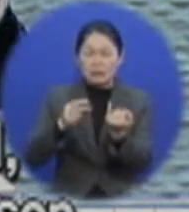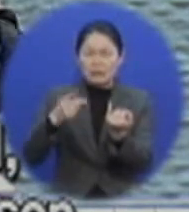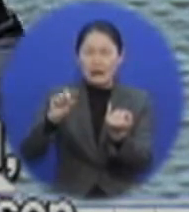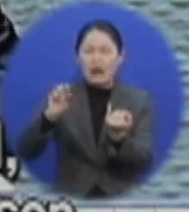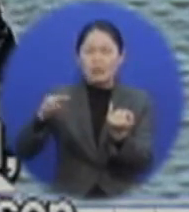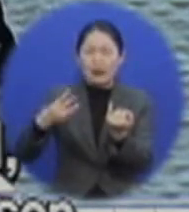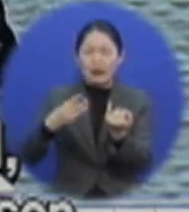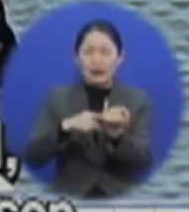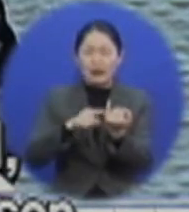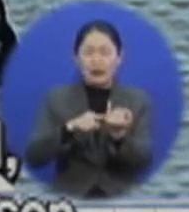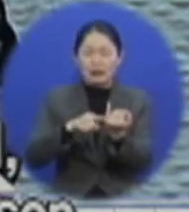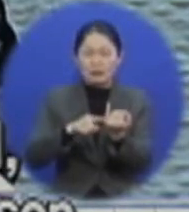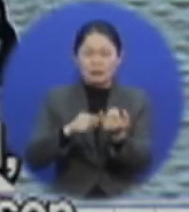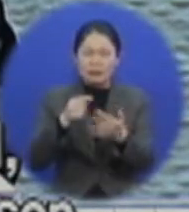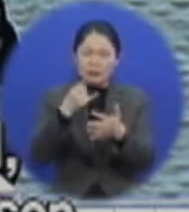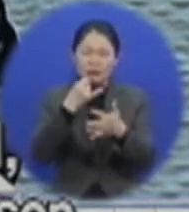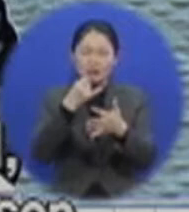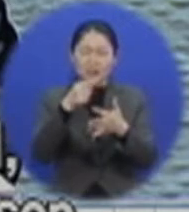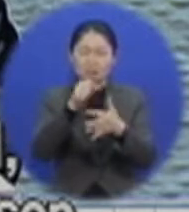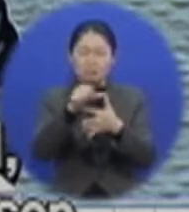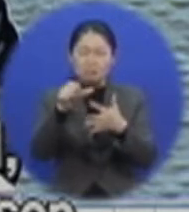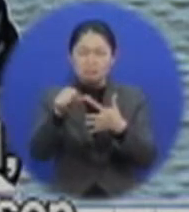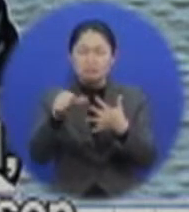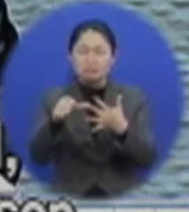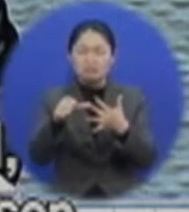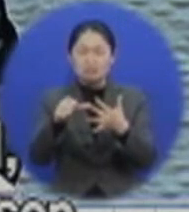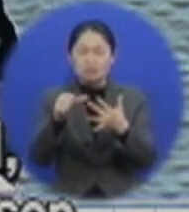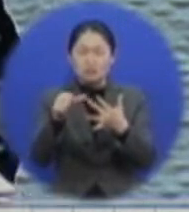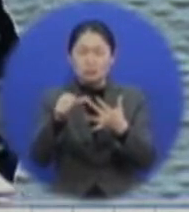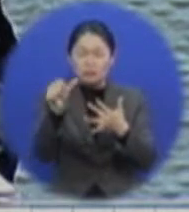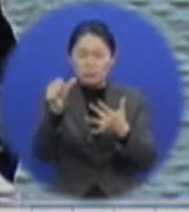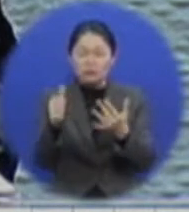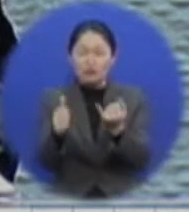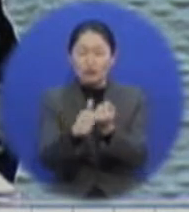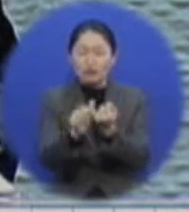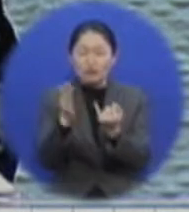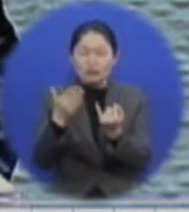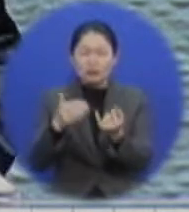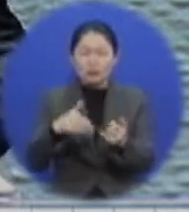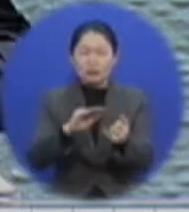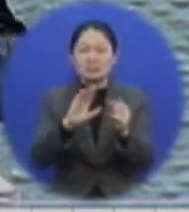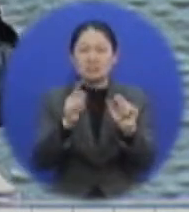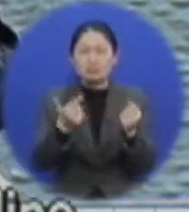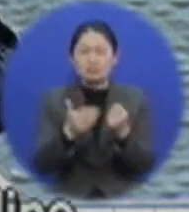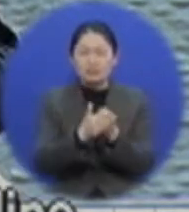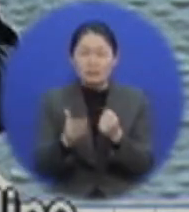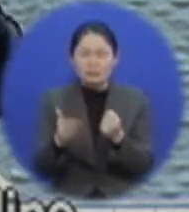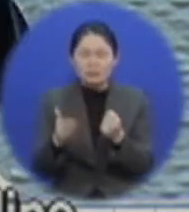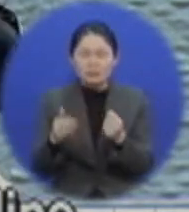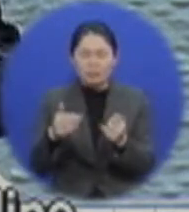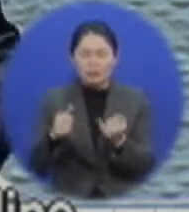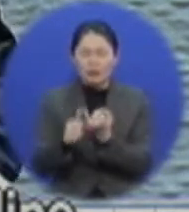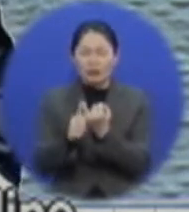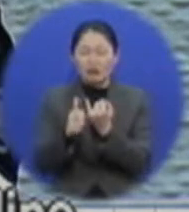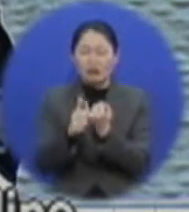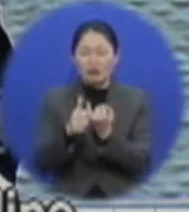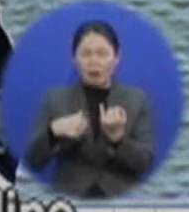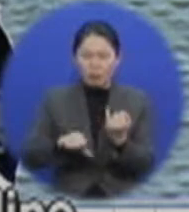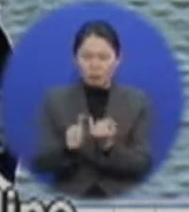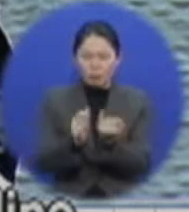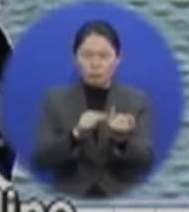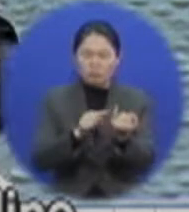시집을 보내 줘야 되는데 보내주지 않는 겁니다 그 며느리 다말이 자식은 낳아서 가문을 입고 회